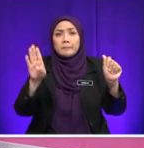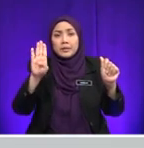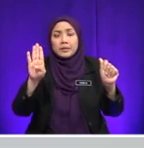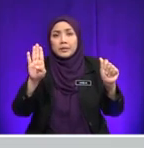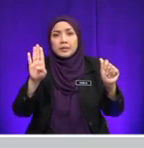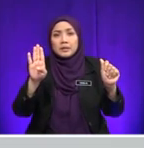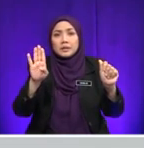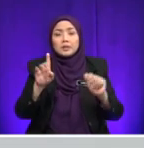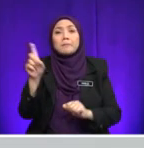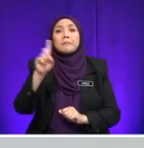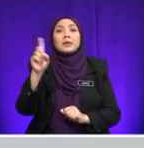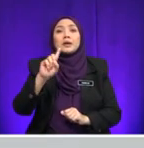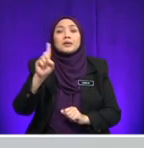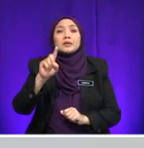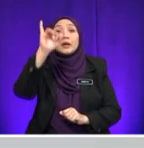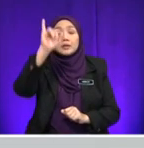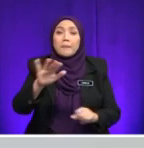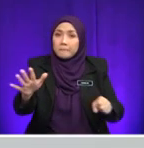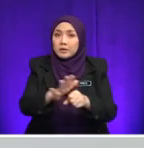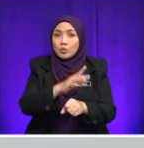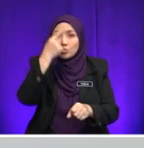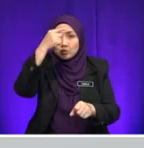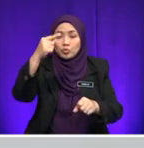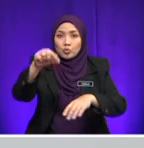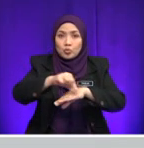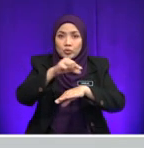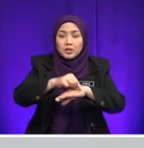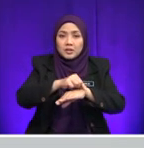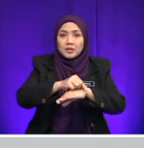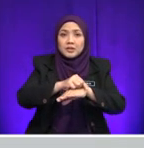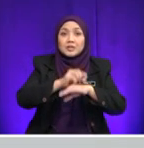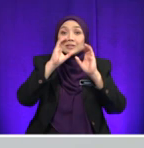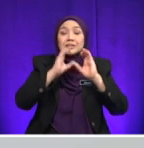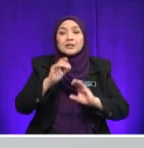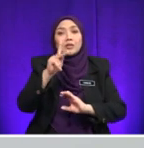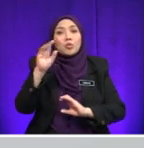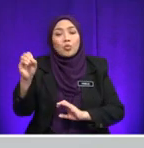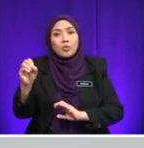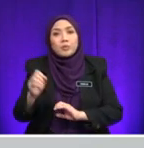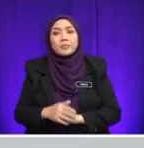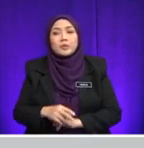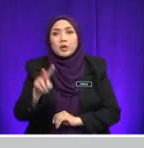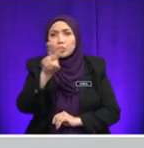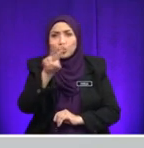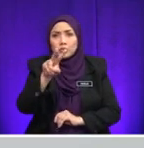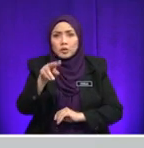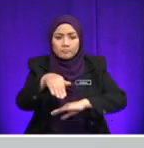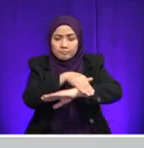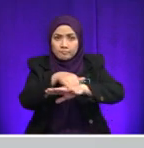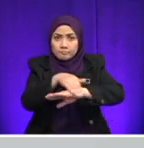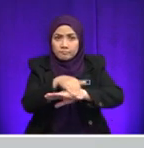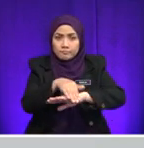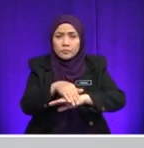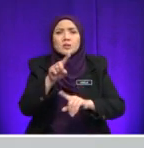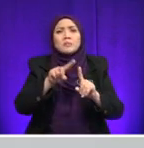B yang mana memenuhi syarat untuk menggunakan petuah ada dua sisi dan satu sudut